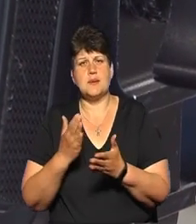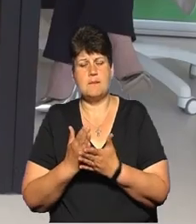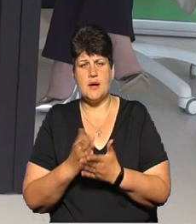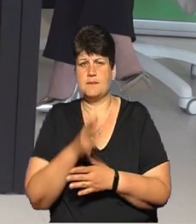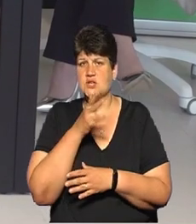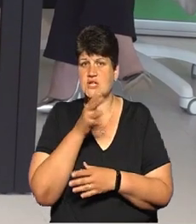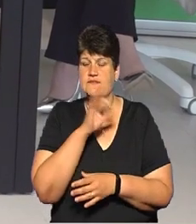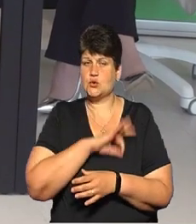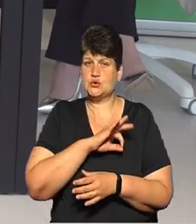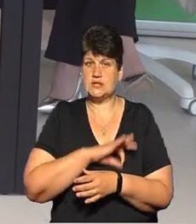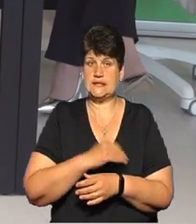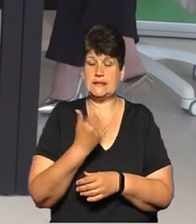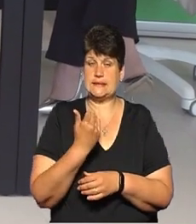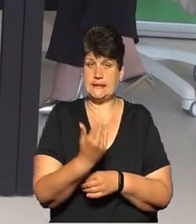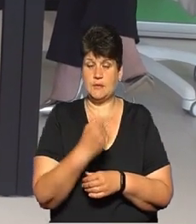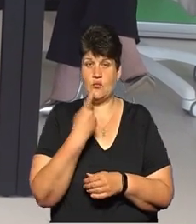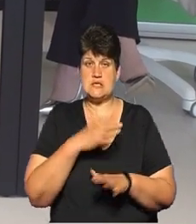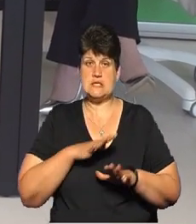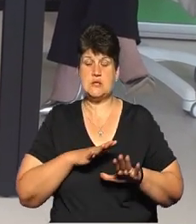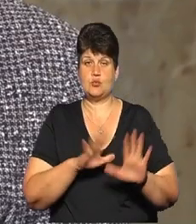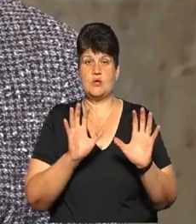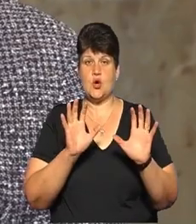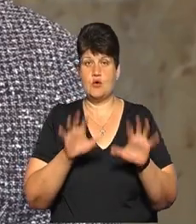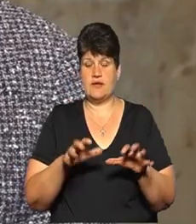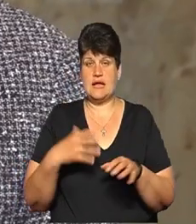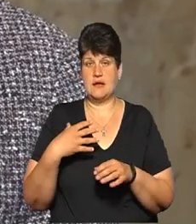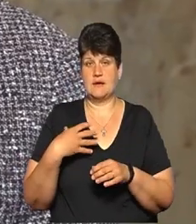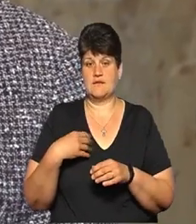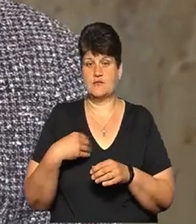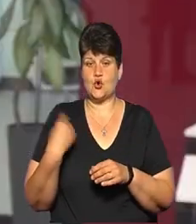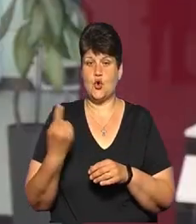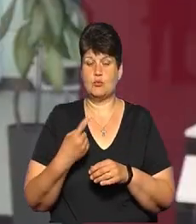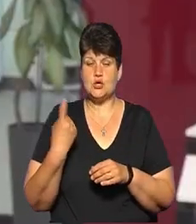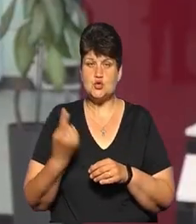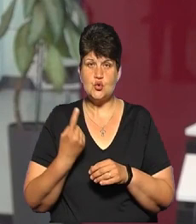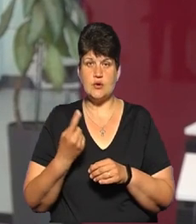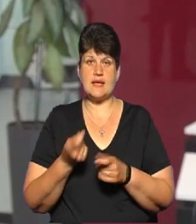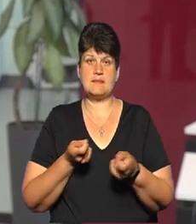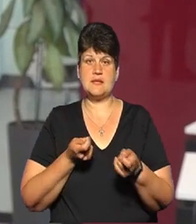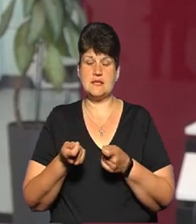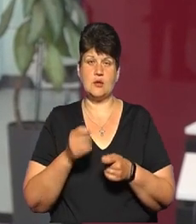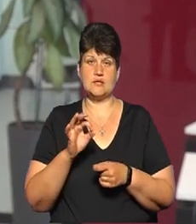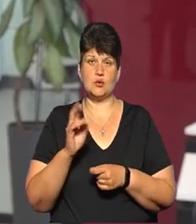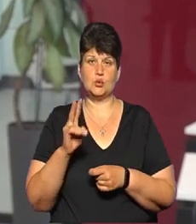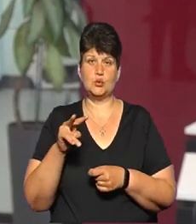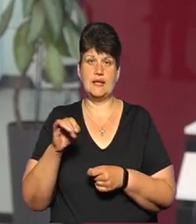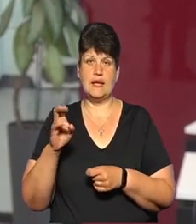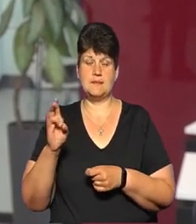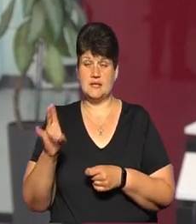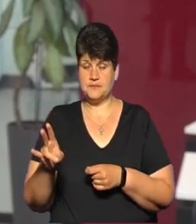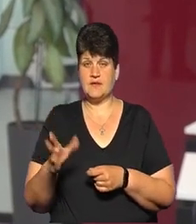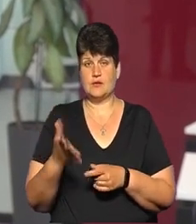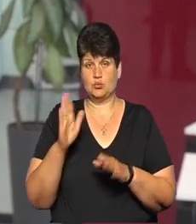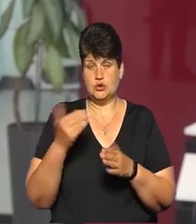час користування ними, каже заступник голови Львівської обласної військової адміністрації Олександр Кулепін. Він буде напрацьовувати зміни, нові